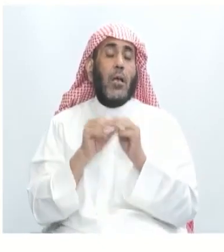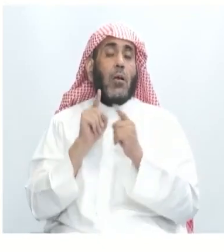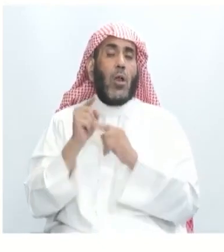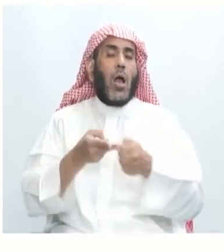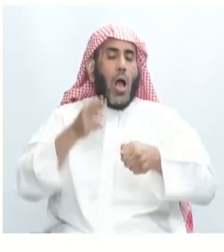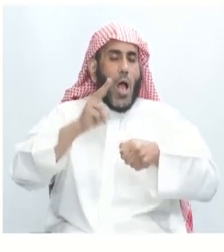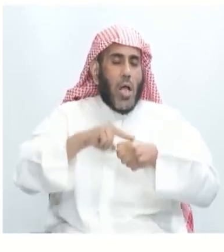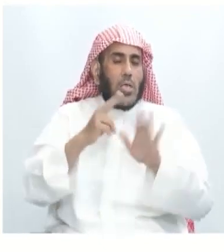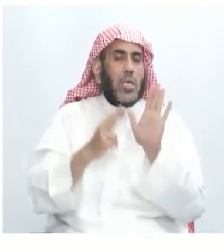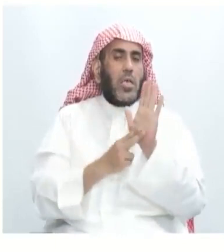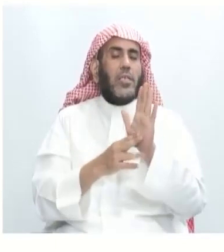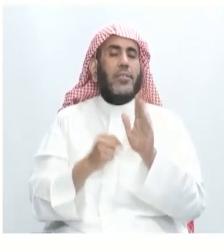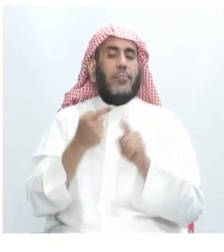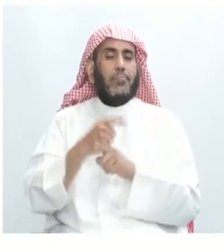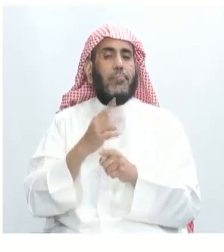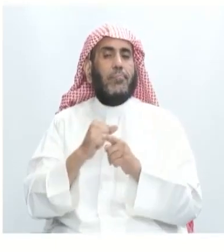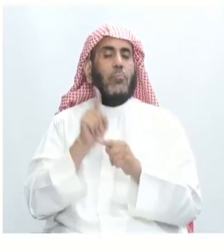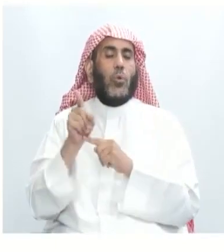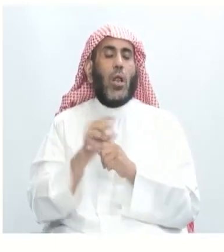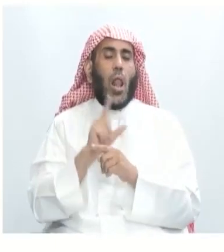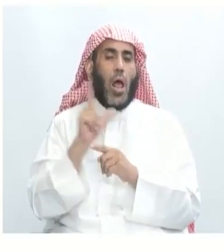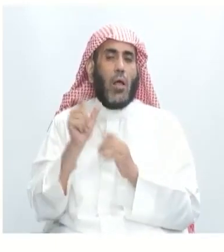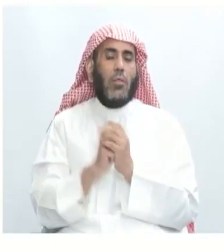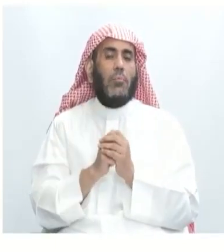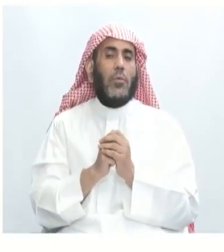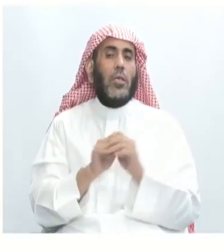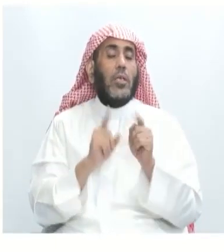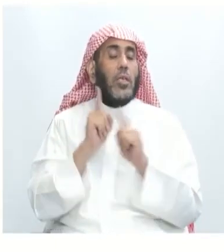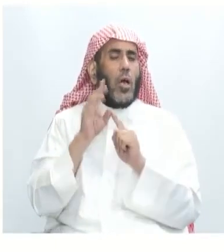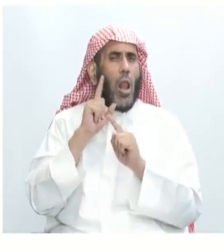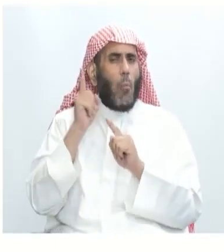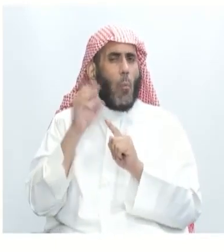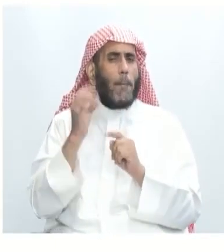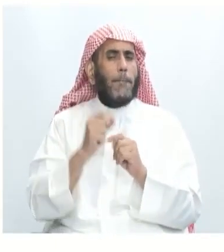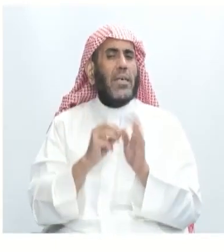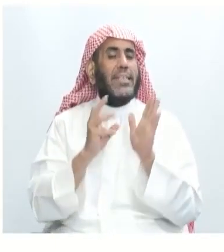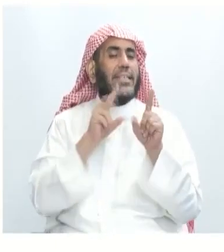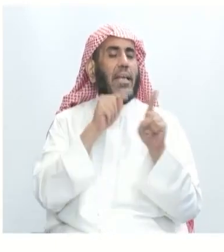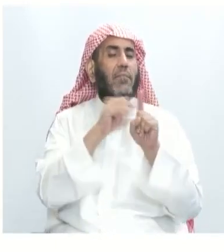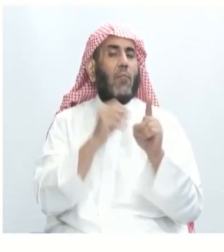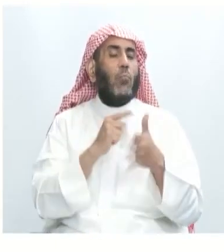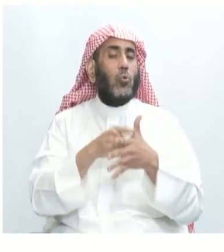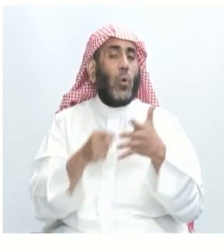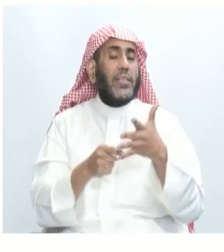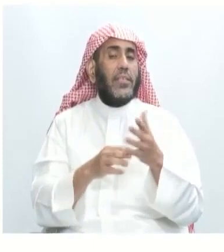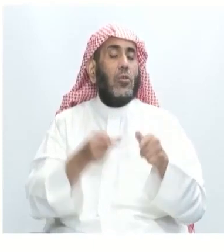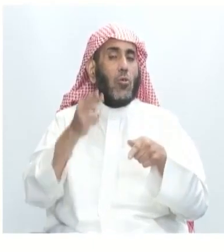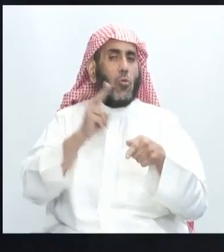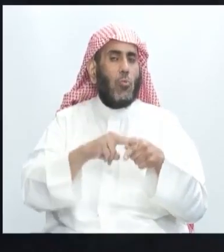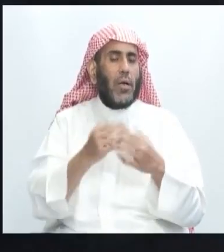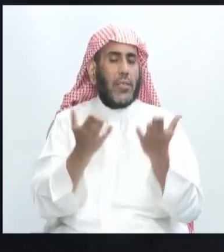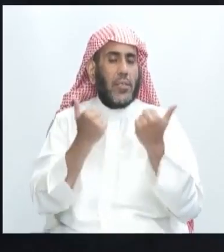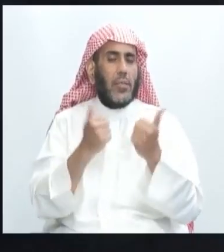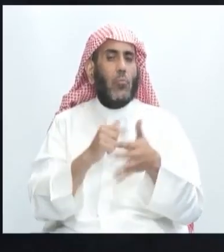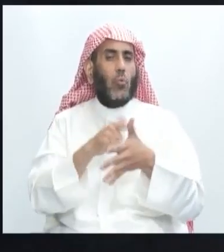اعد النص اعد صياغه هذا النص طبعا هنا لاحظ تعريف في البدايه في البدايه تعريف خطوات ثم بعد ذلك انت ستاتي